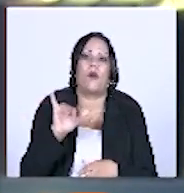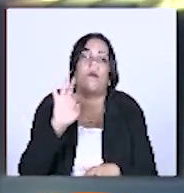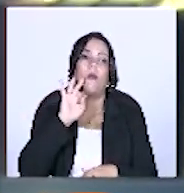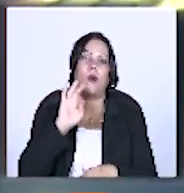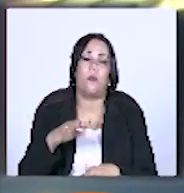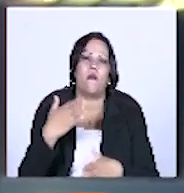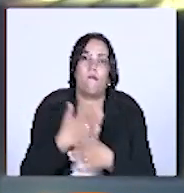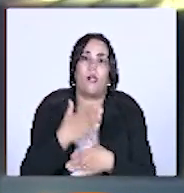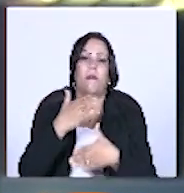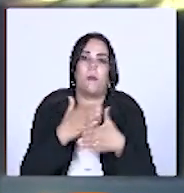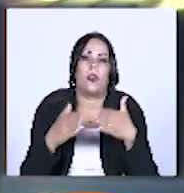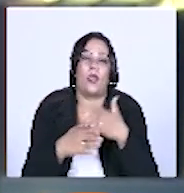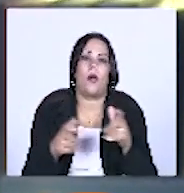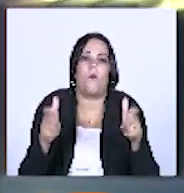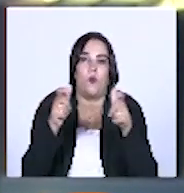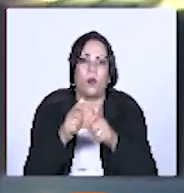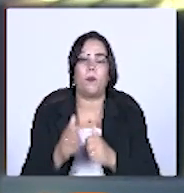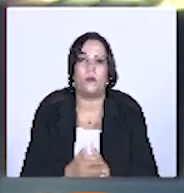في بناء